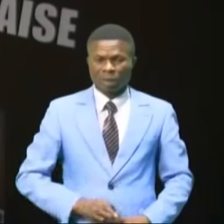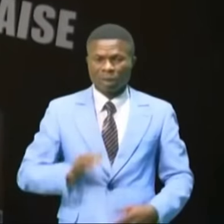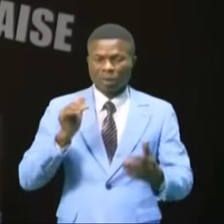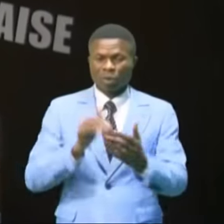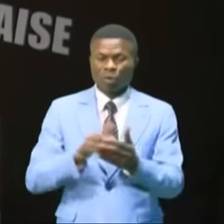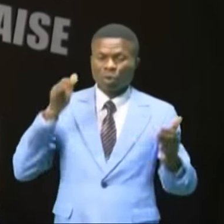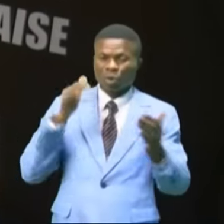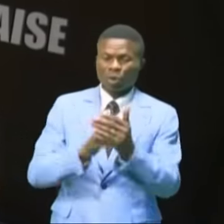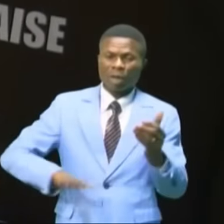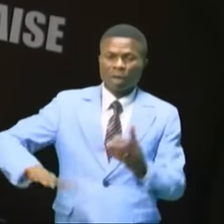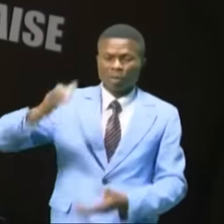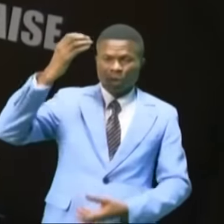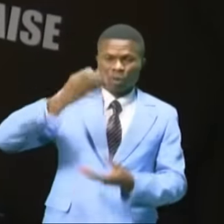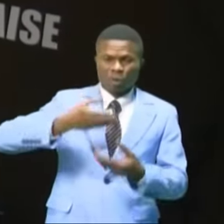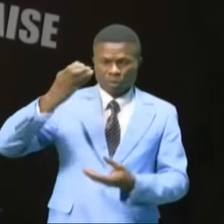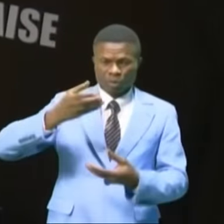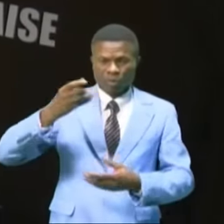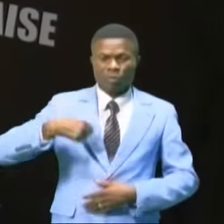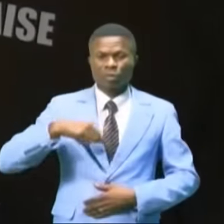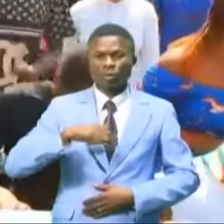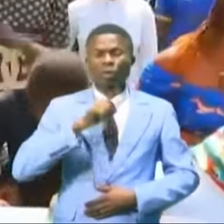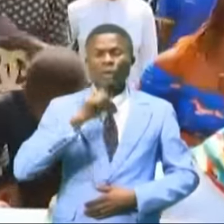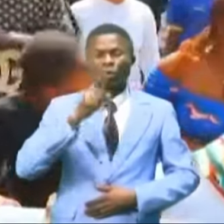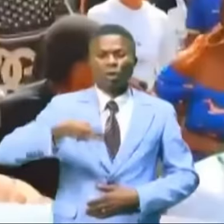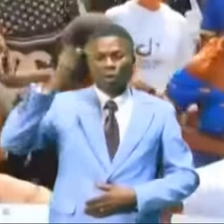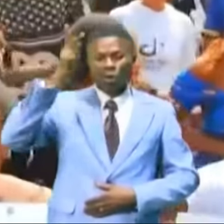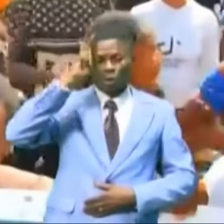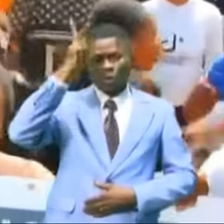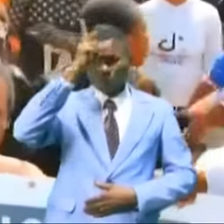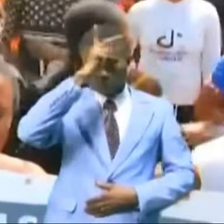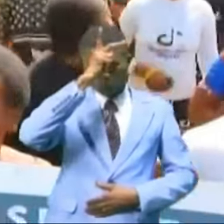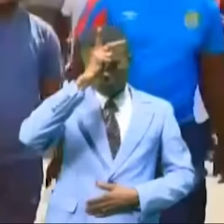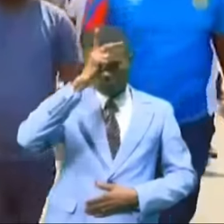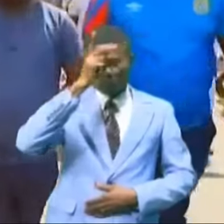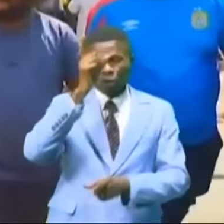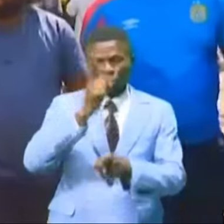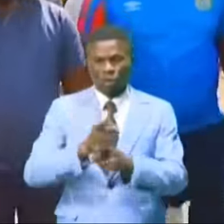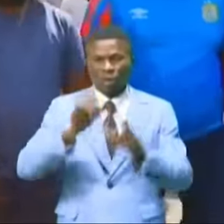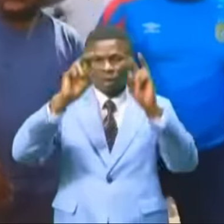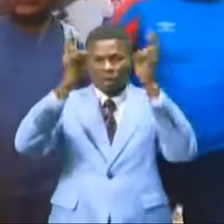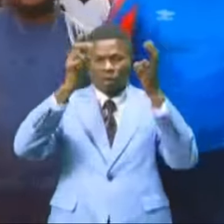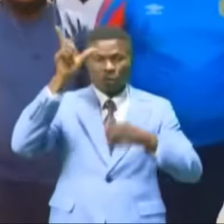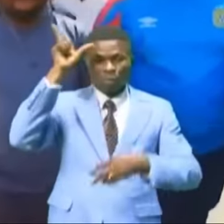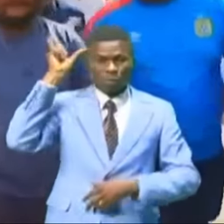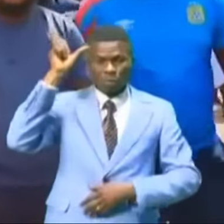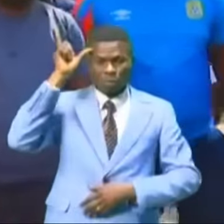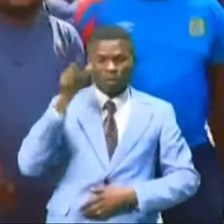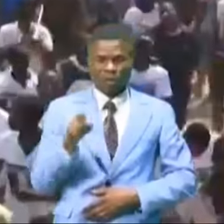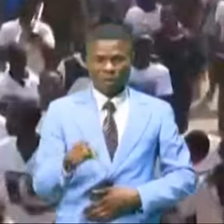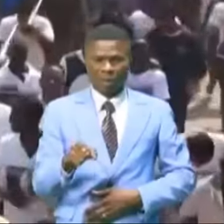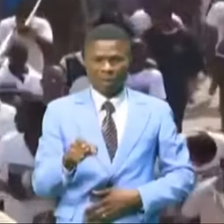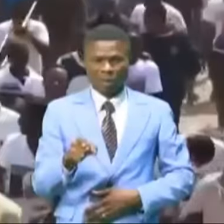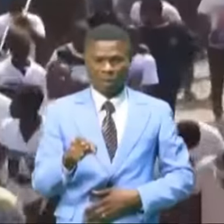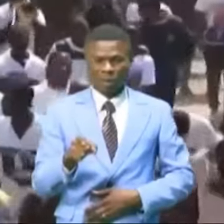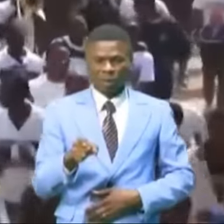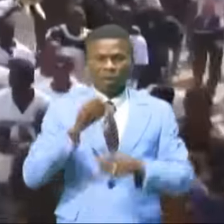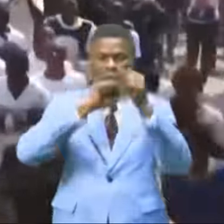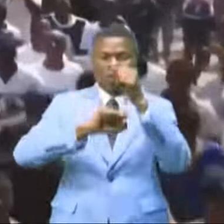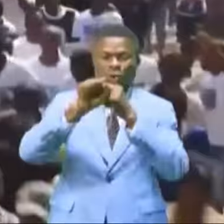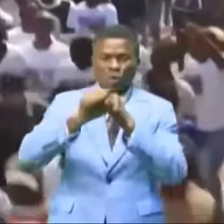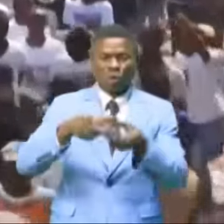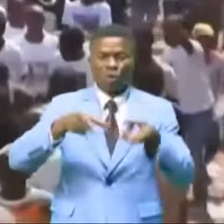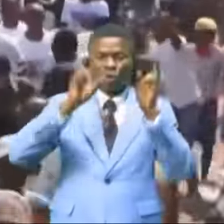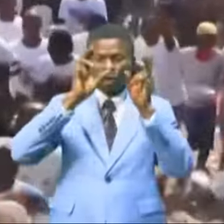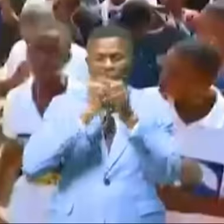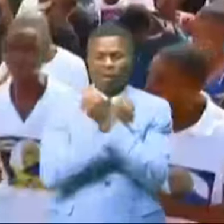l'agression rwandaise. Nous sommes dans le Haut-Katanga, précisément dans la ville de Lubumbashi. Une campagne de veille